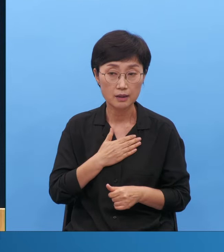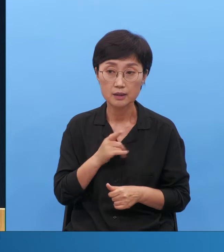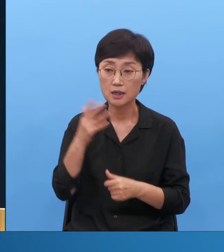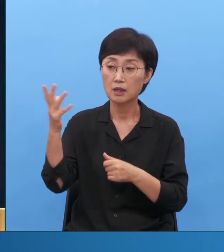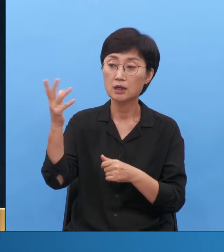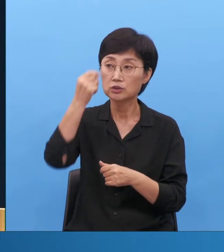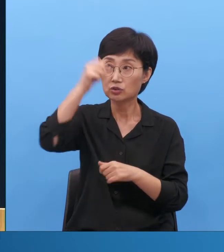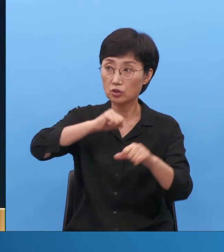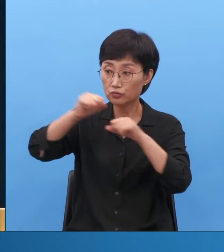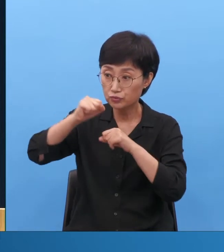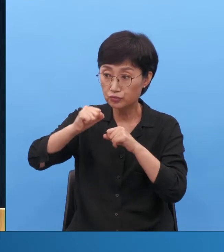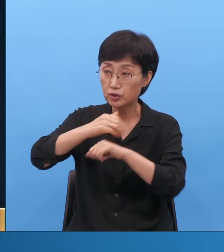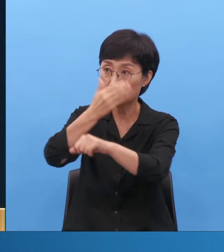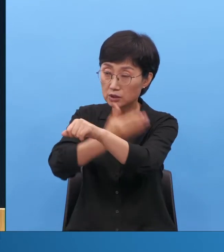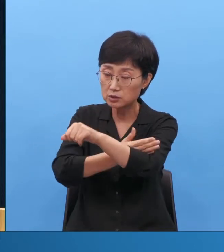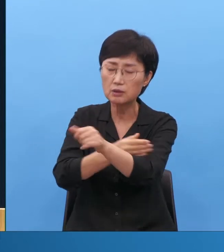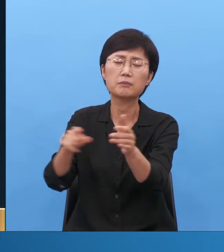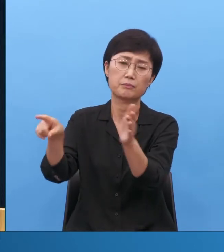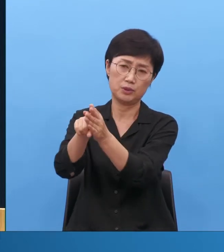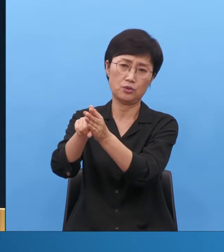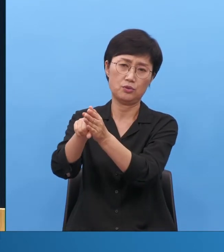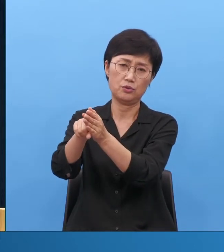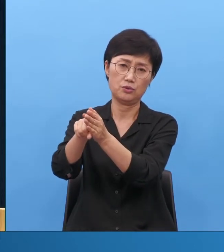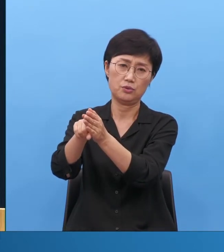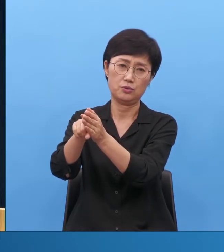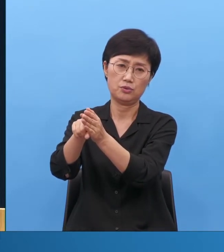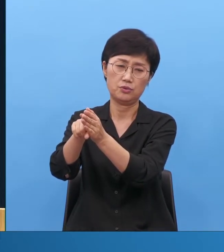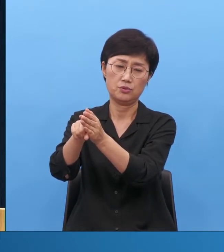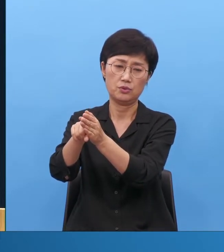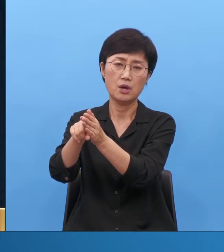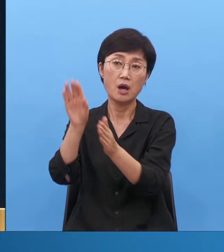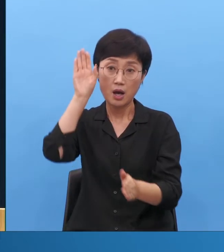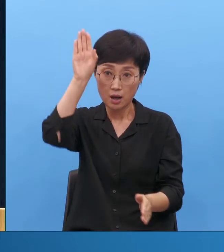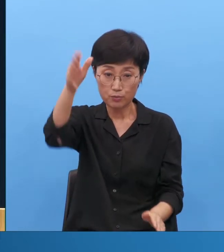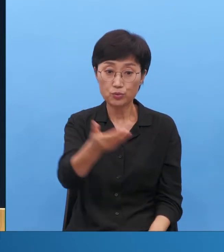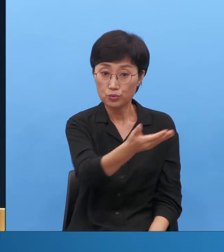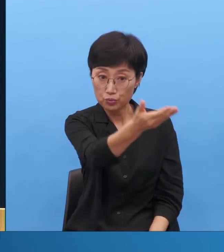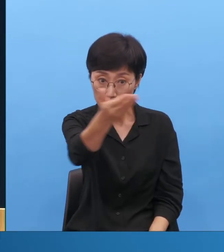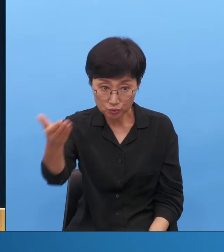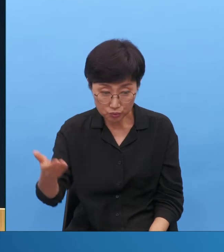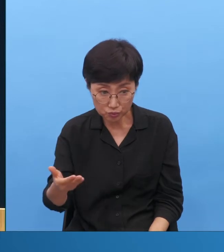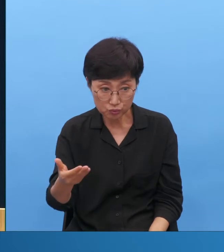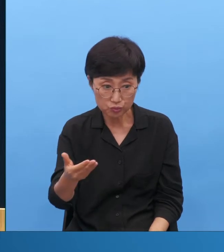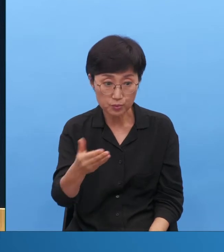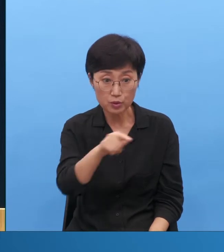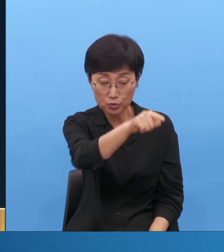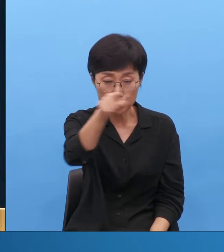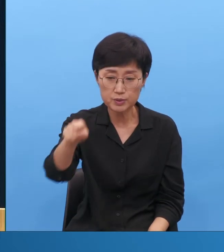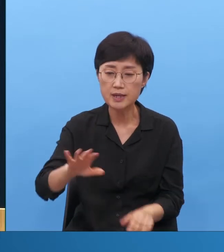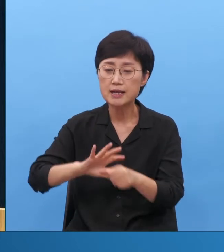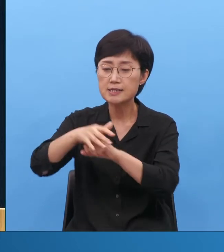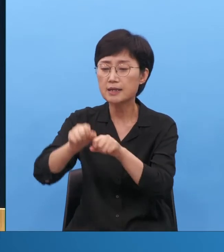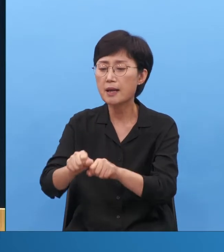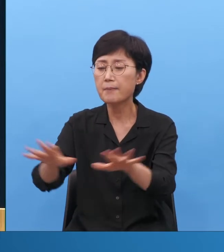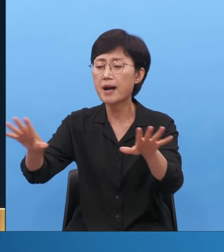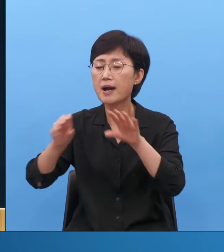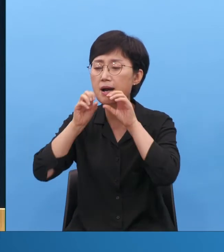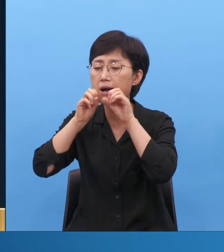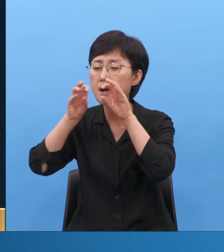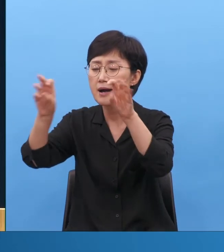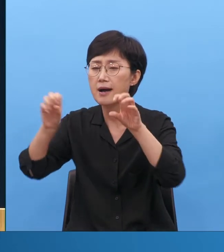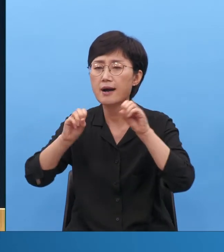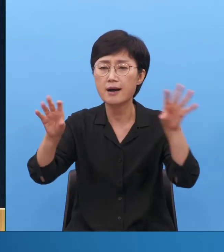I believe in this fact. 앞으로 여러분 통해 세계복음화 일어날 겁니다. In the future, through you, world evangelization will take place. 그래서 참고해야 될